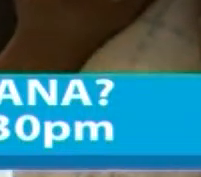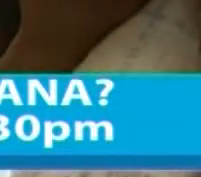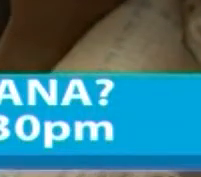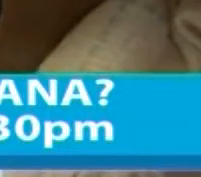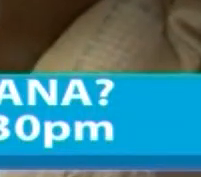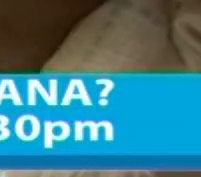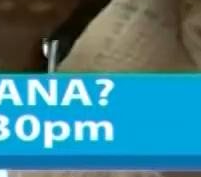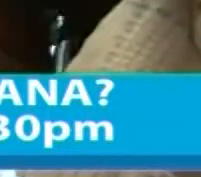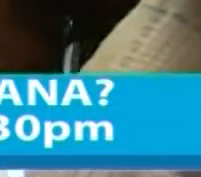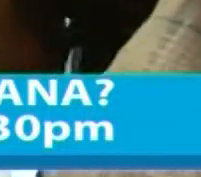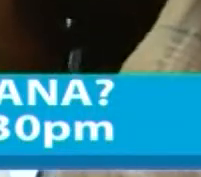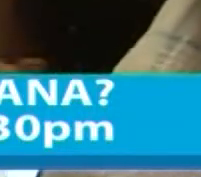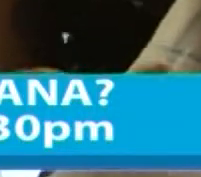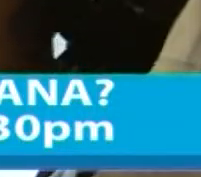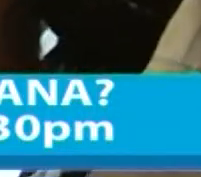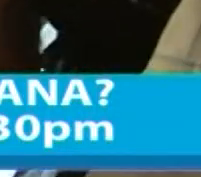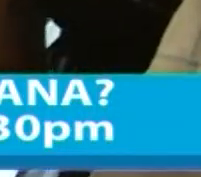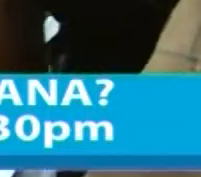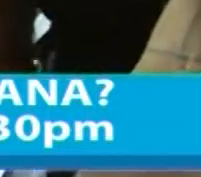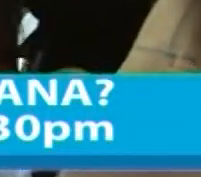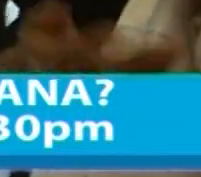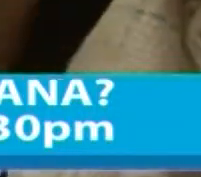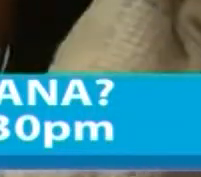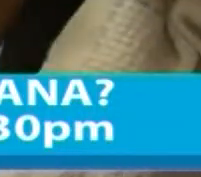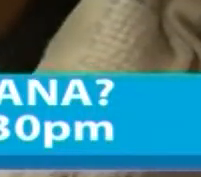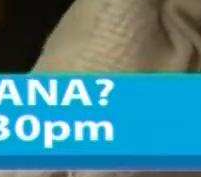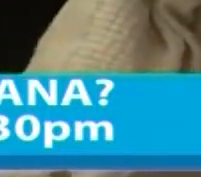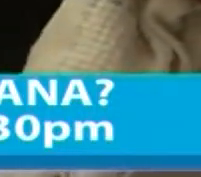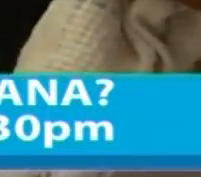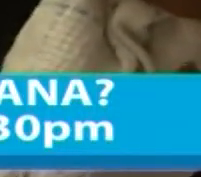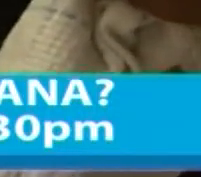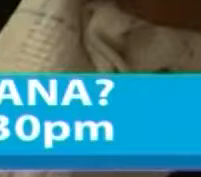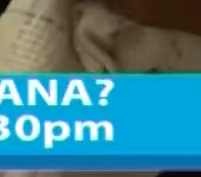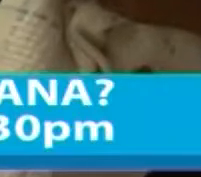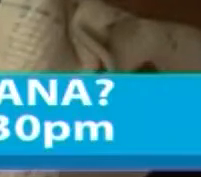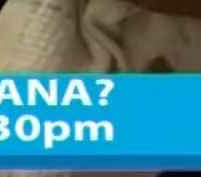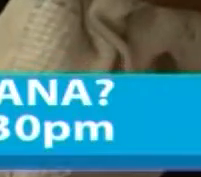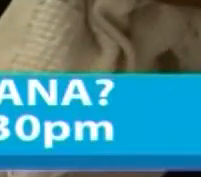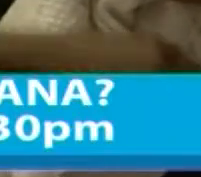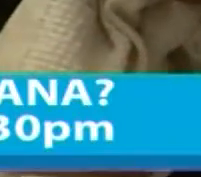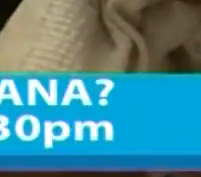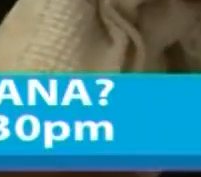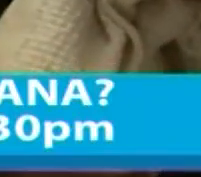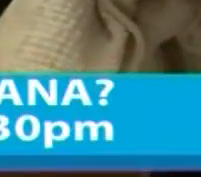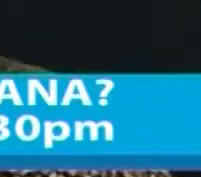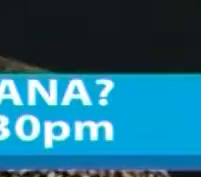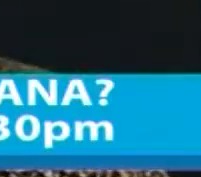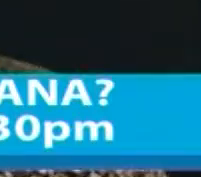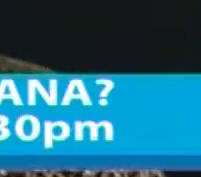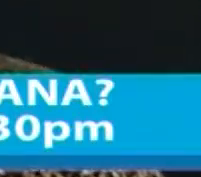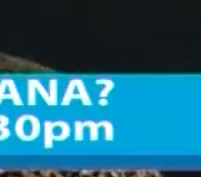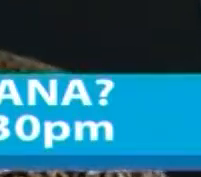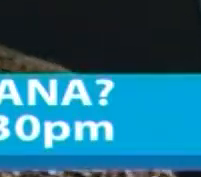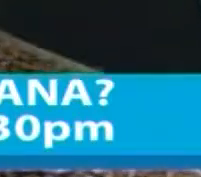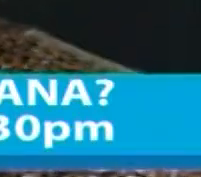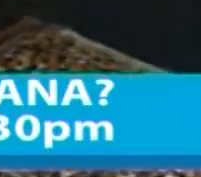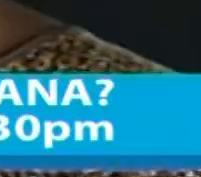simu yangu ama nikuhudumie? Kuna hospitali jirani huko unaweza enda. Na wewe umetoka kula takataka unakuja kuniletea hapa.